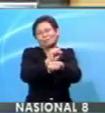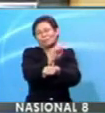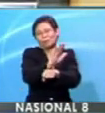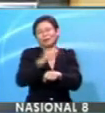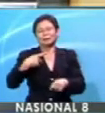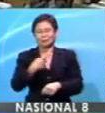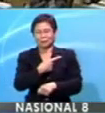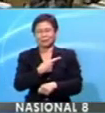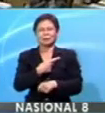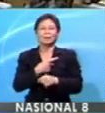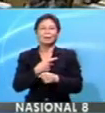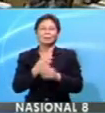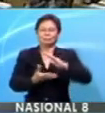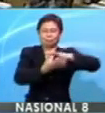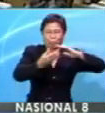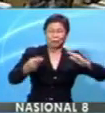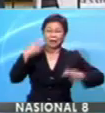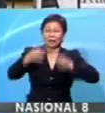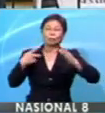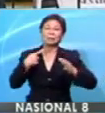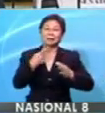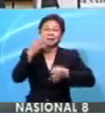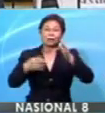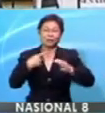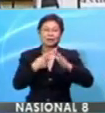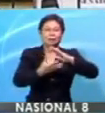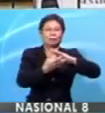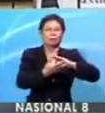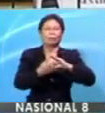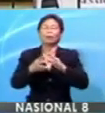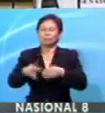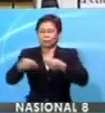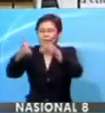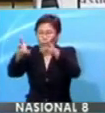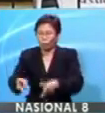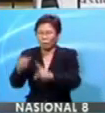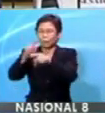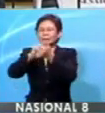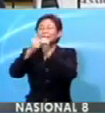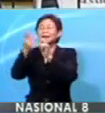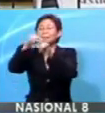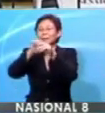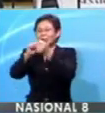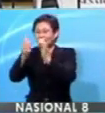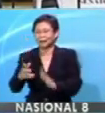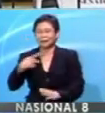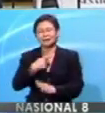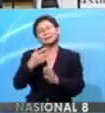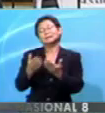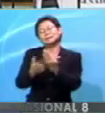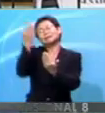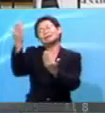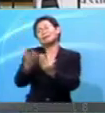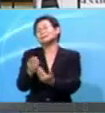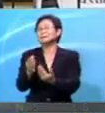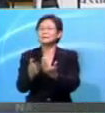pendekatan sepertiana kita memberi kewarganegaraan kepada atlet-atlet dan kita cari jalan pintas begitu